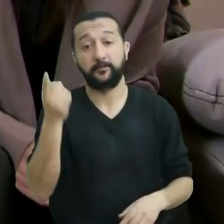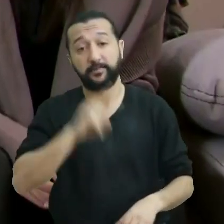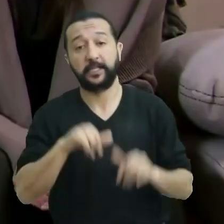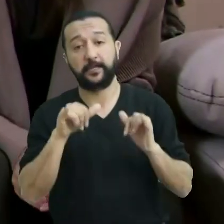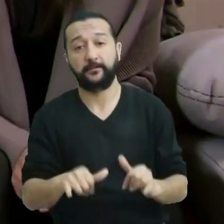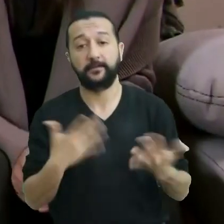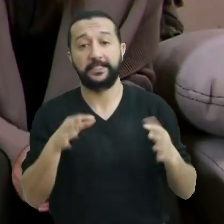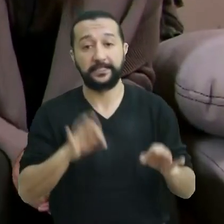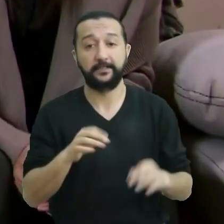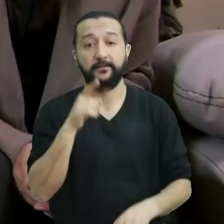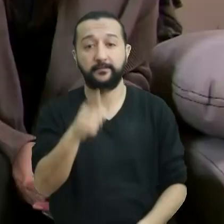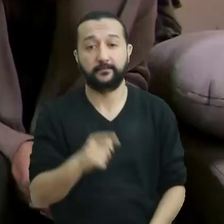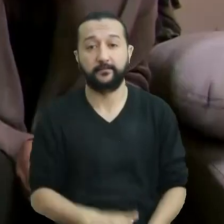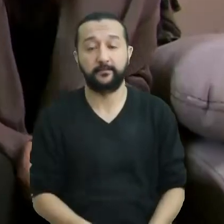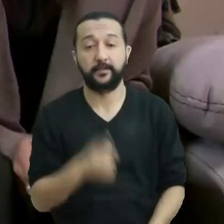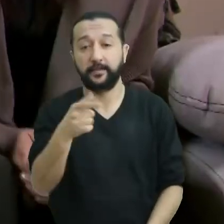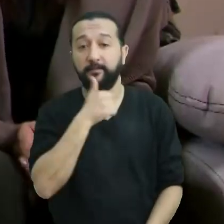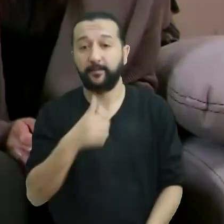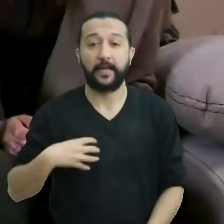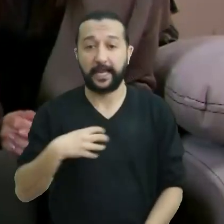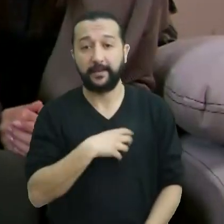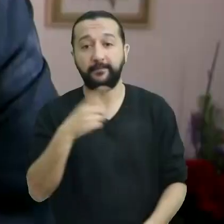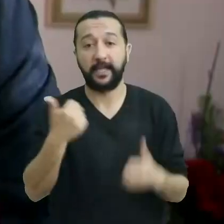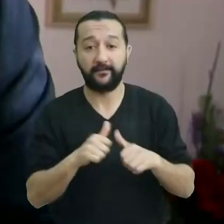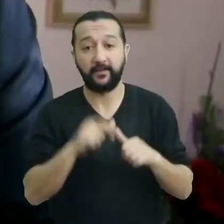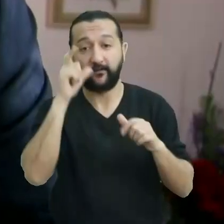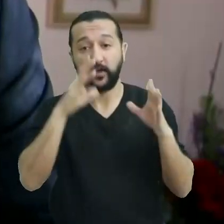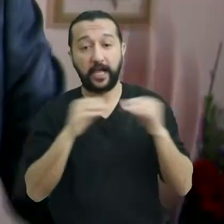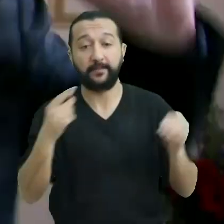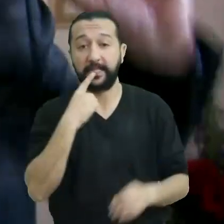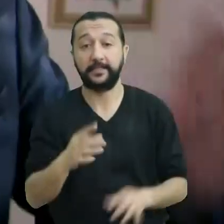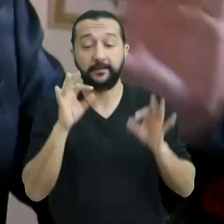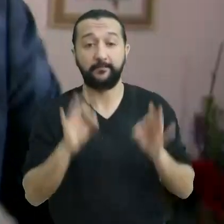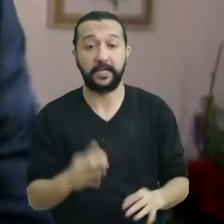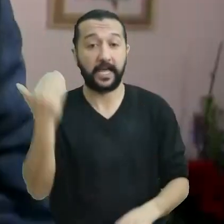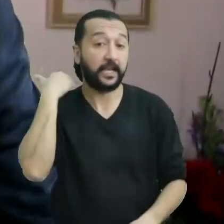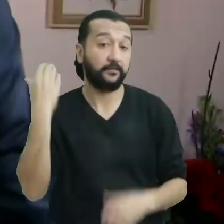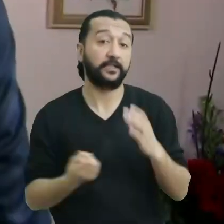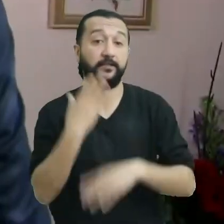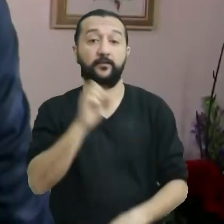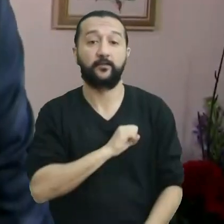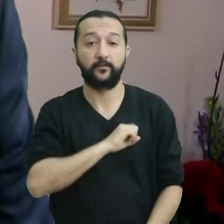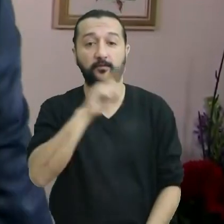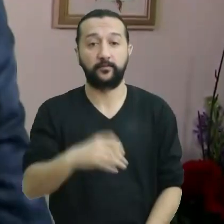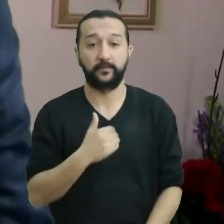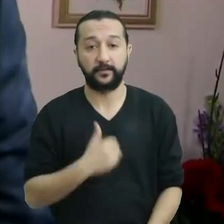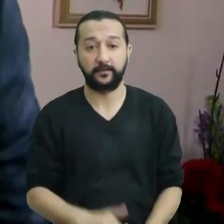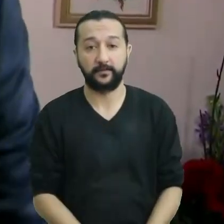bir daha. Hay şimdi babamla annemin evlilik fotoğrafını kaybettik desem pat diye arkamda bitecek diye korkuyorum